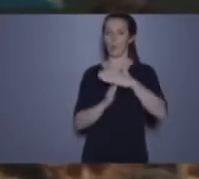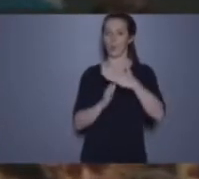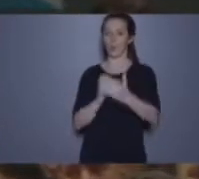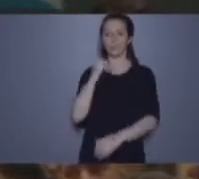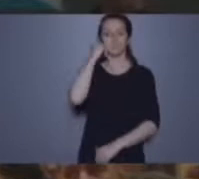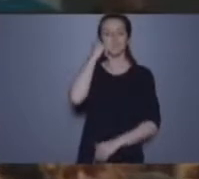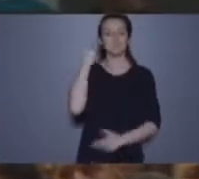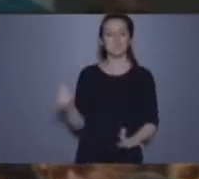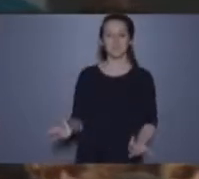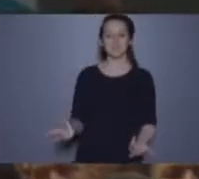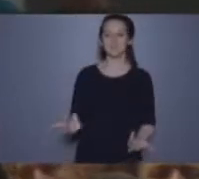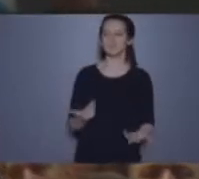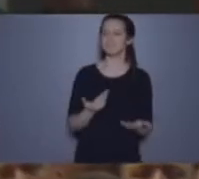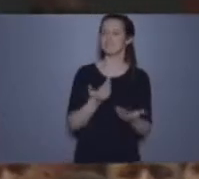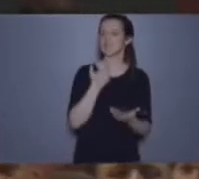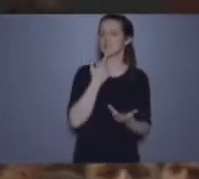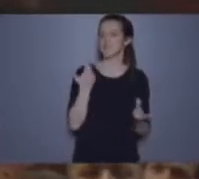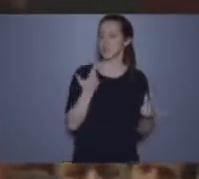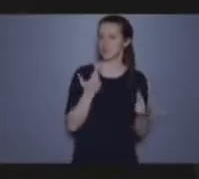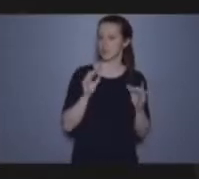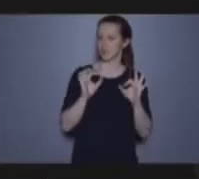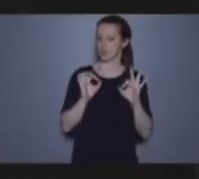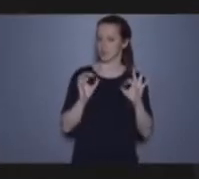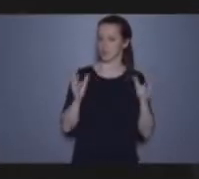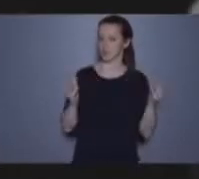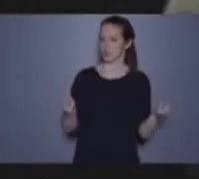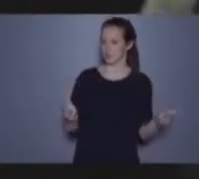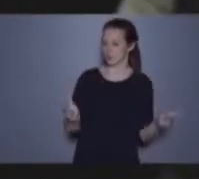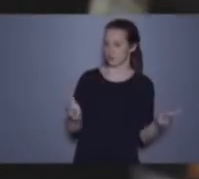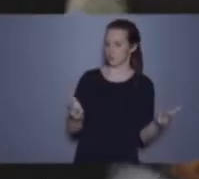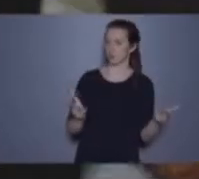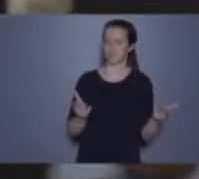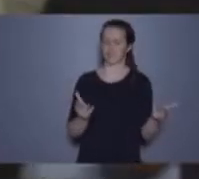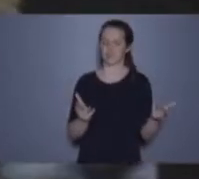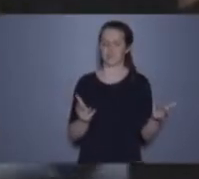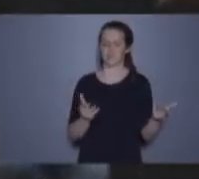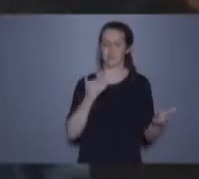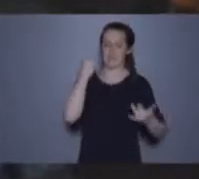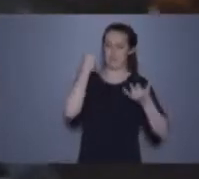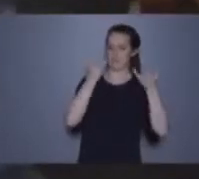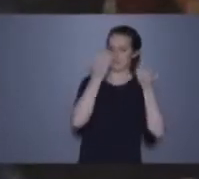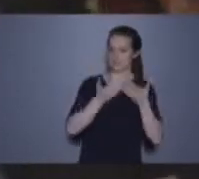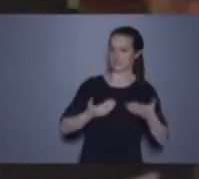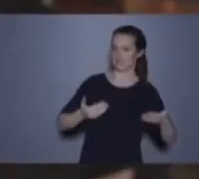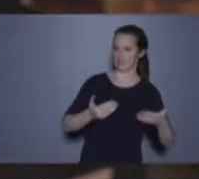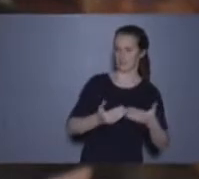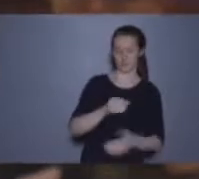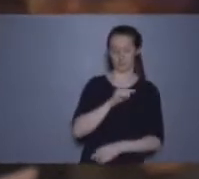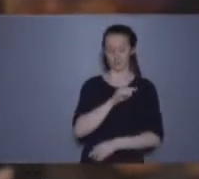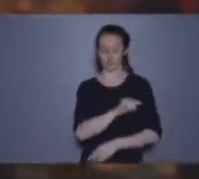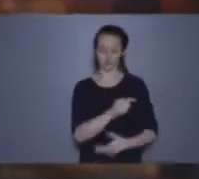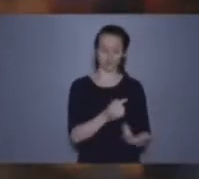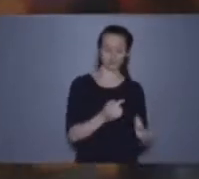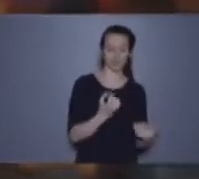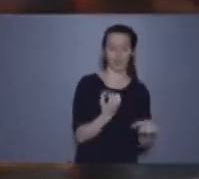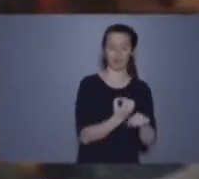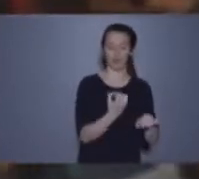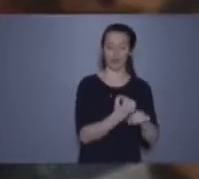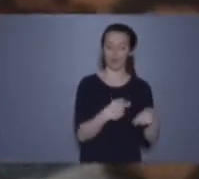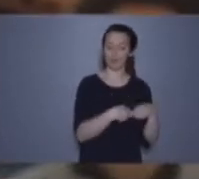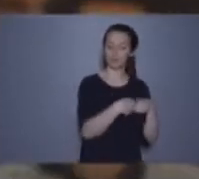pénibilité. C'est-à-dire que si vous avez travaillé pendant 25